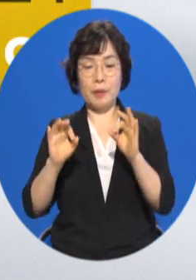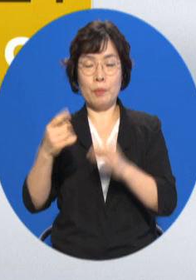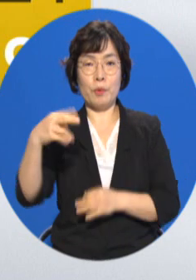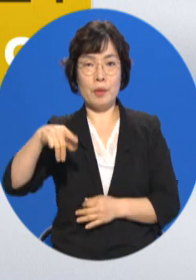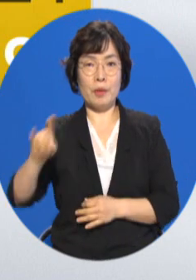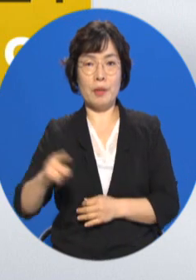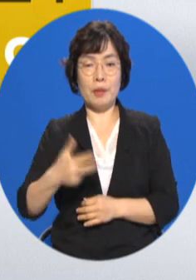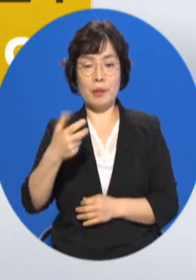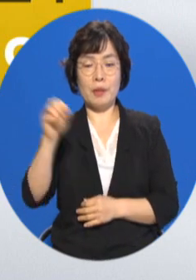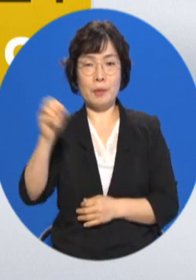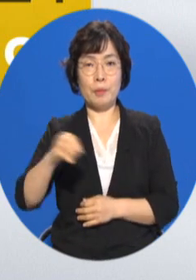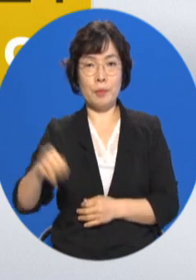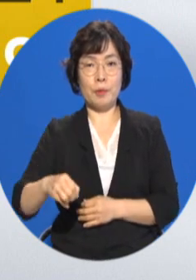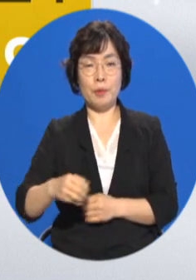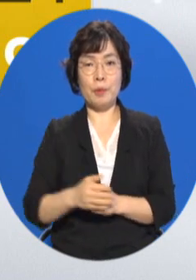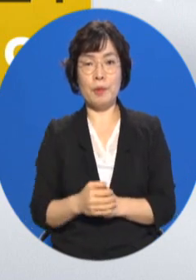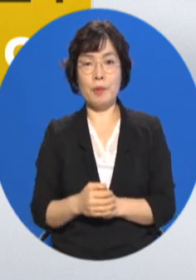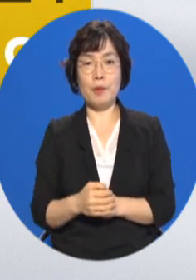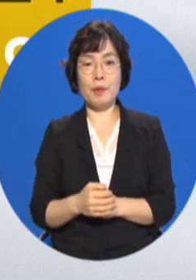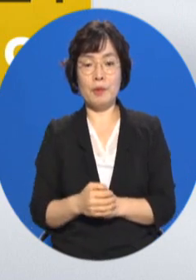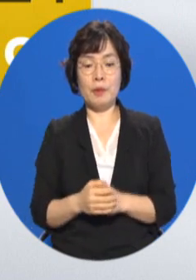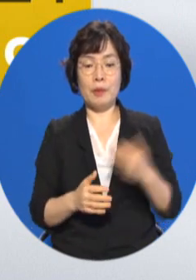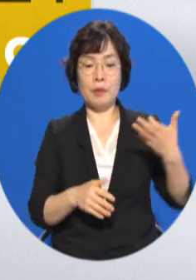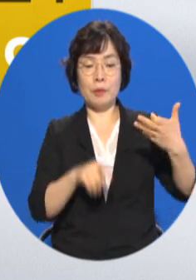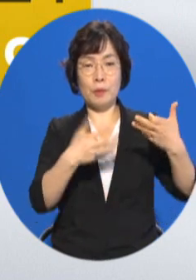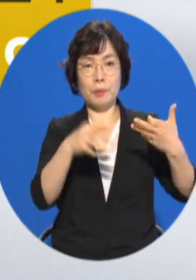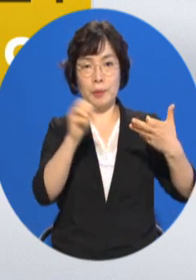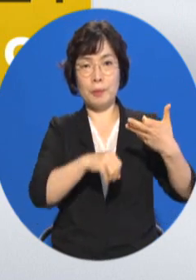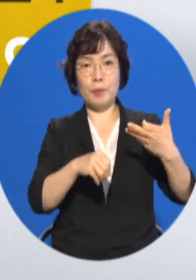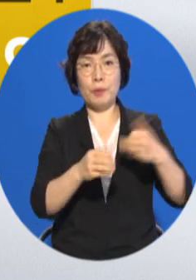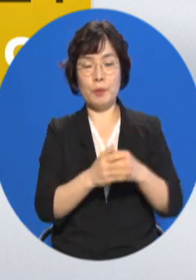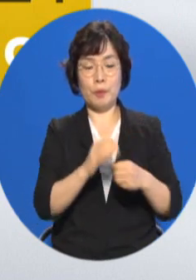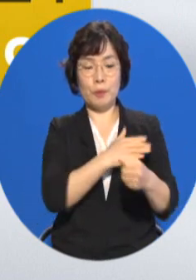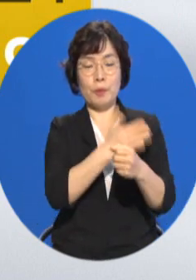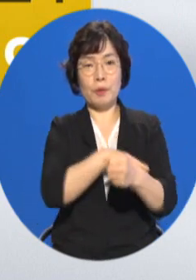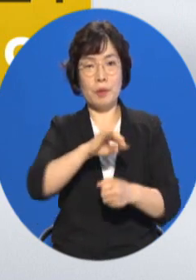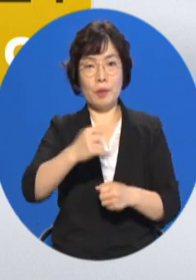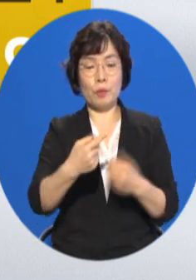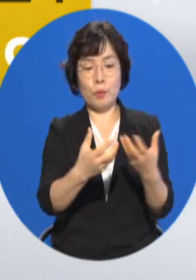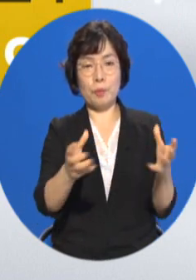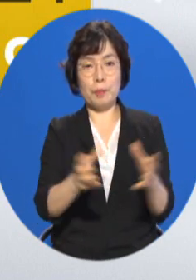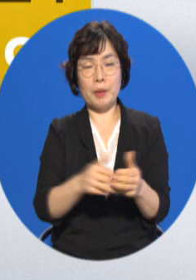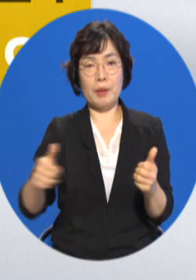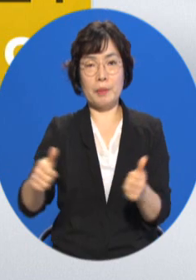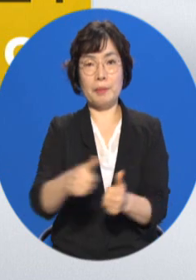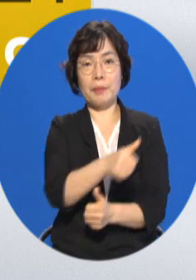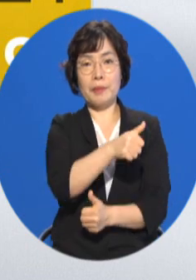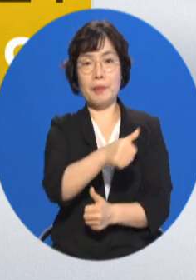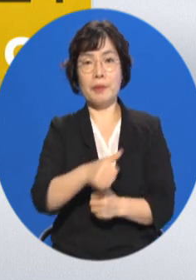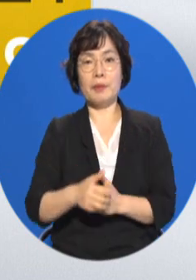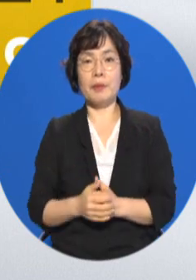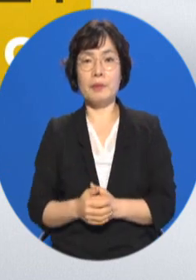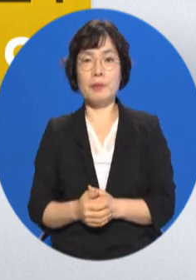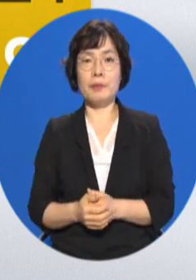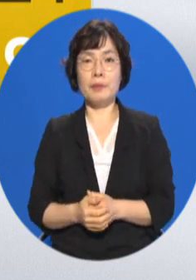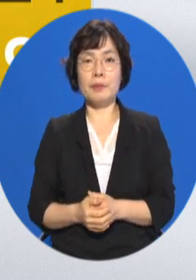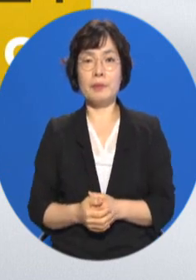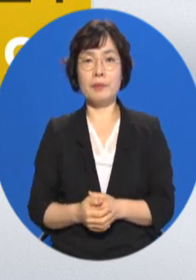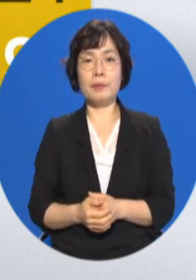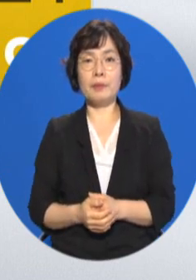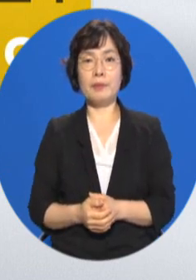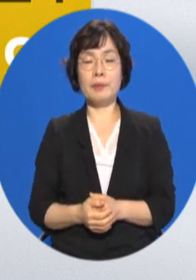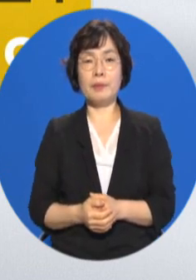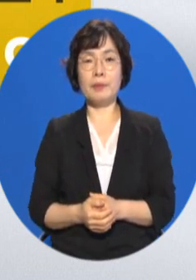후보가 70%가 넘는 득표율로 19.8%를 얻은 무소속 권세도 후보를 크게 앞지르며 당선에 영예를